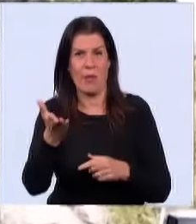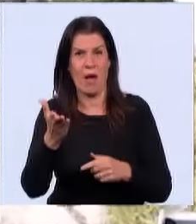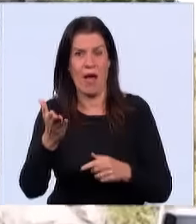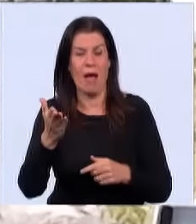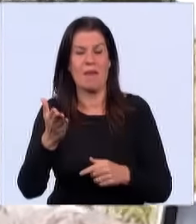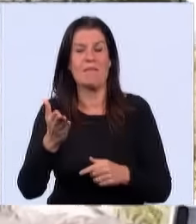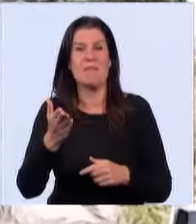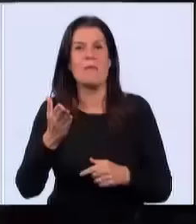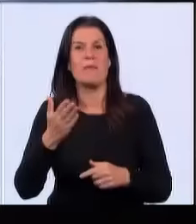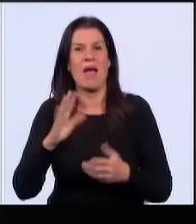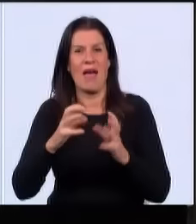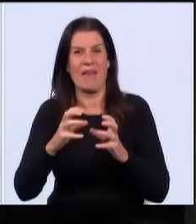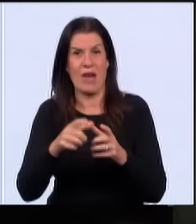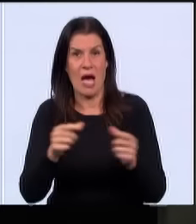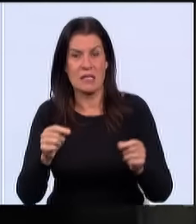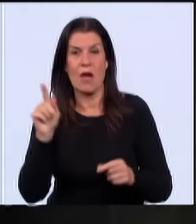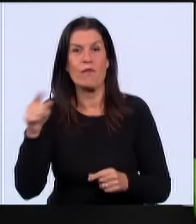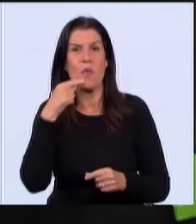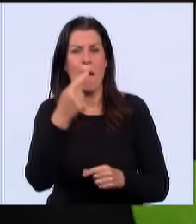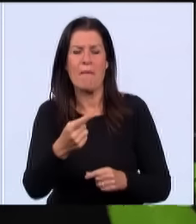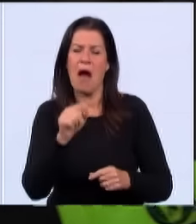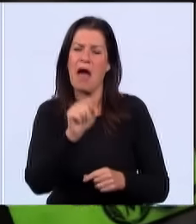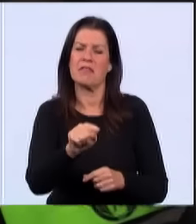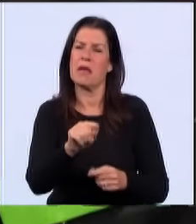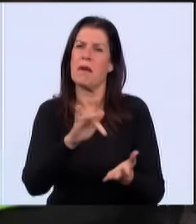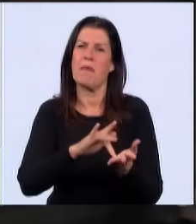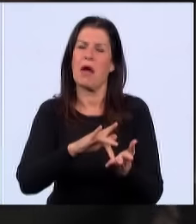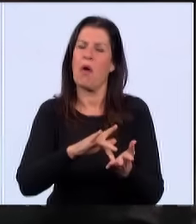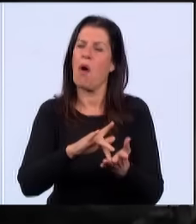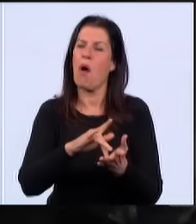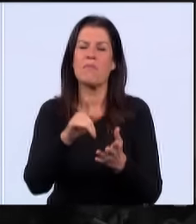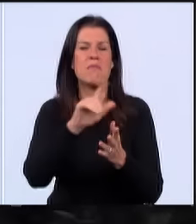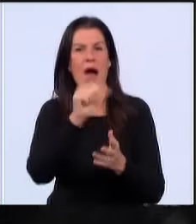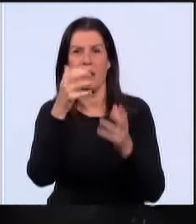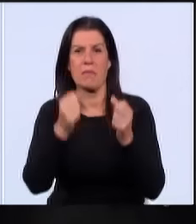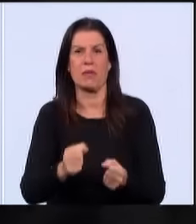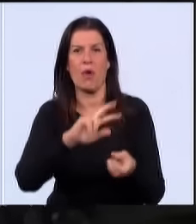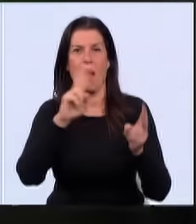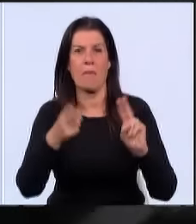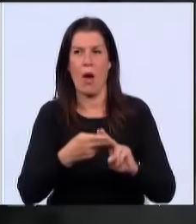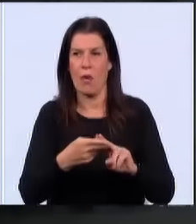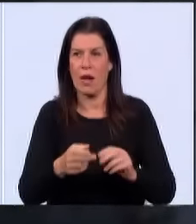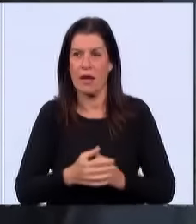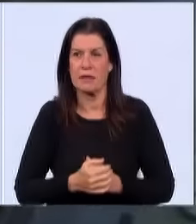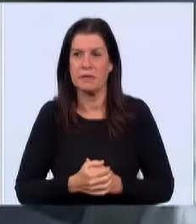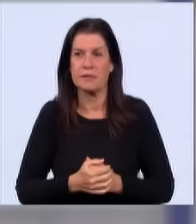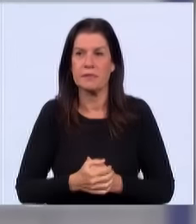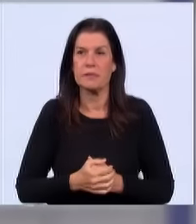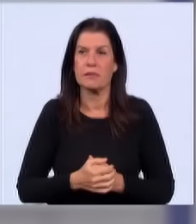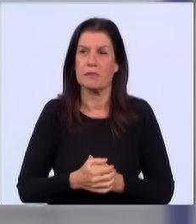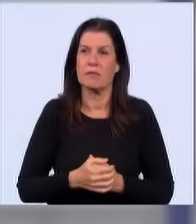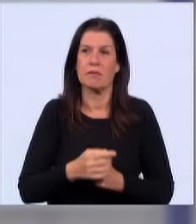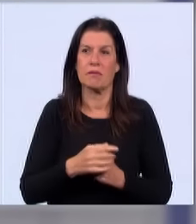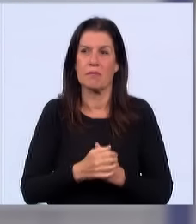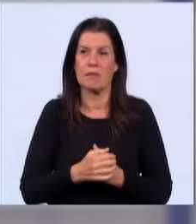אחד התושבים כאומר. תת-אלוף אבי רוזנפלד הוא קצין עתיר זכויות, אין ספק שהוא לא ישב בחיבוק ידיים בכל השעות הללו. לפי